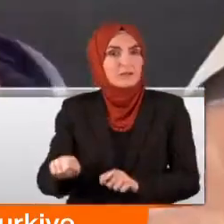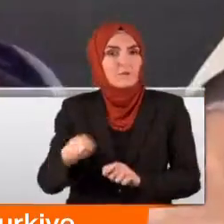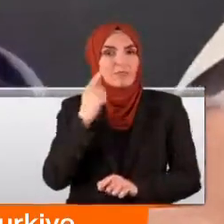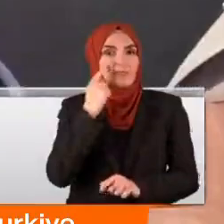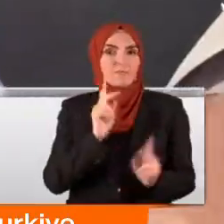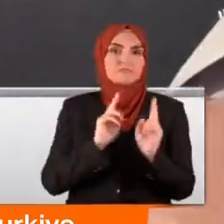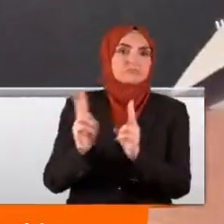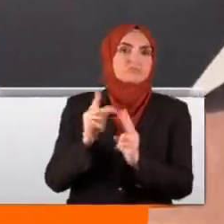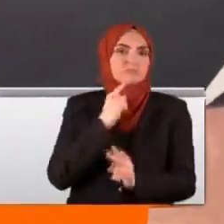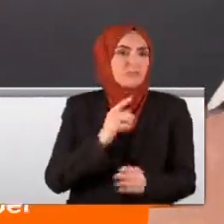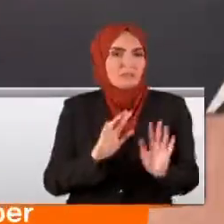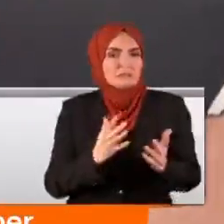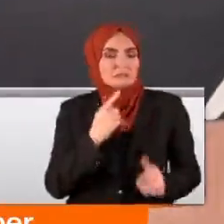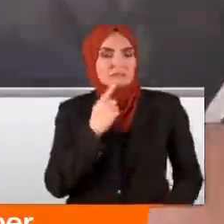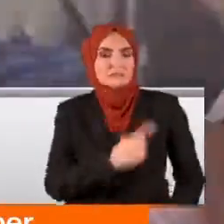ediyorsunuz?